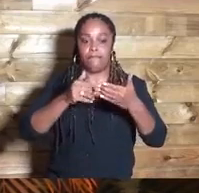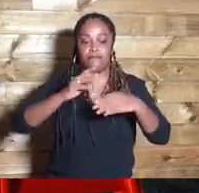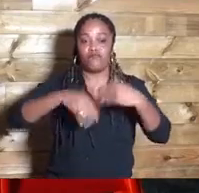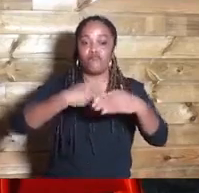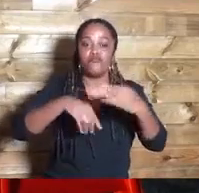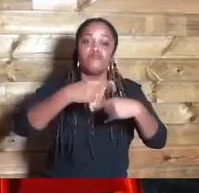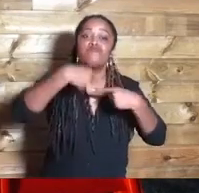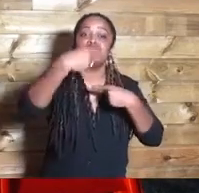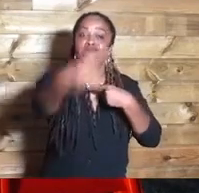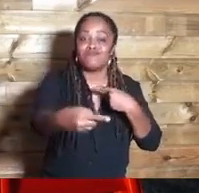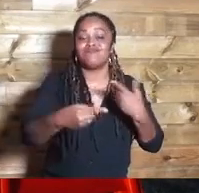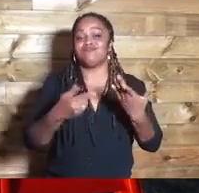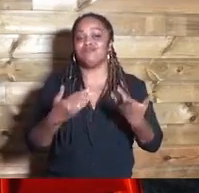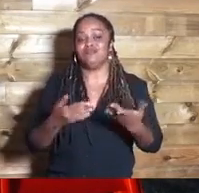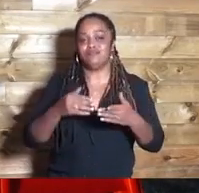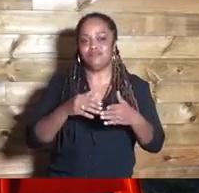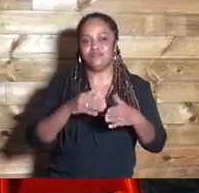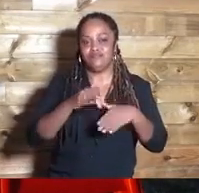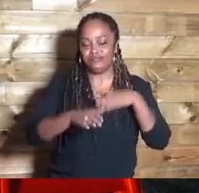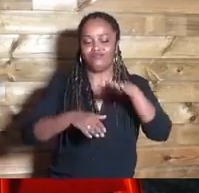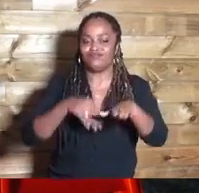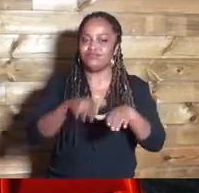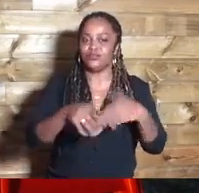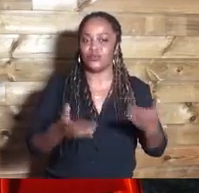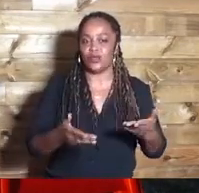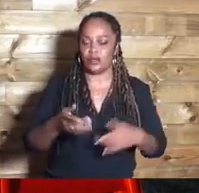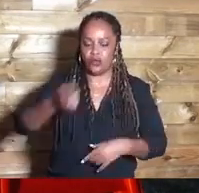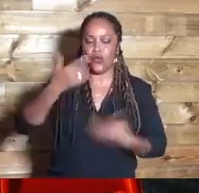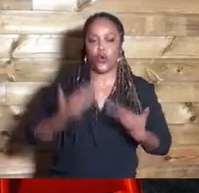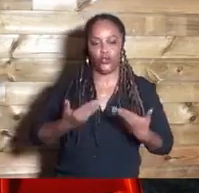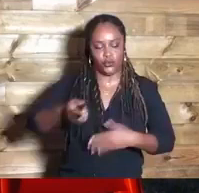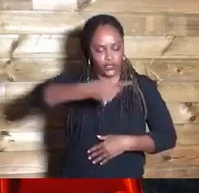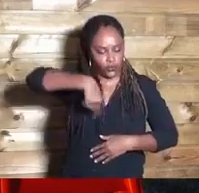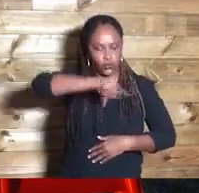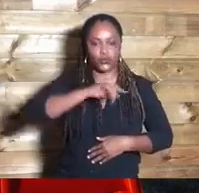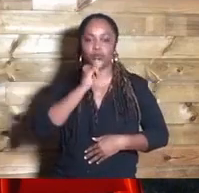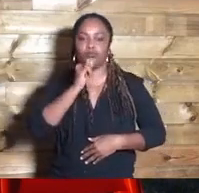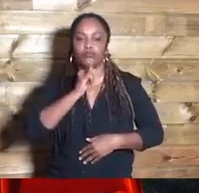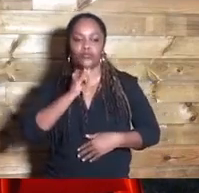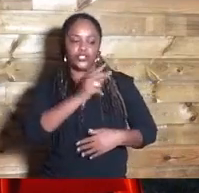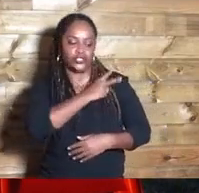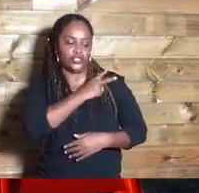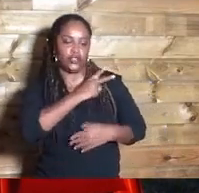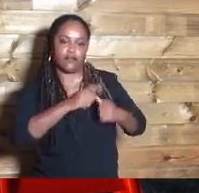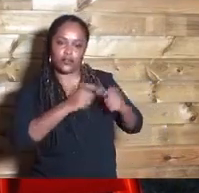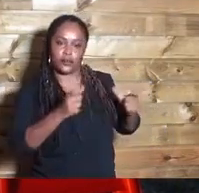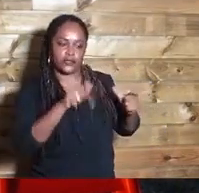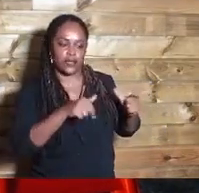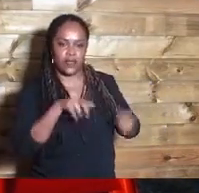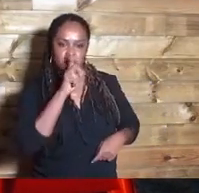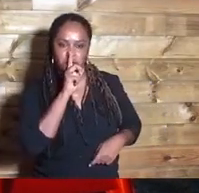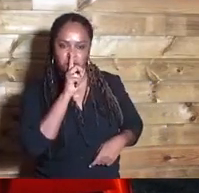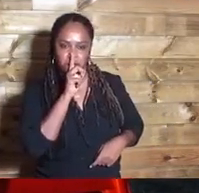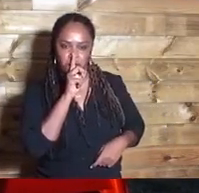Aujourd'hui, nous, les petits chefs d'entreprise, Nous n'avons plus le droit de garder le silence dans notre